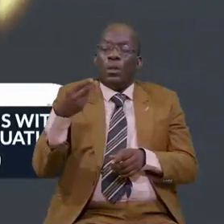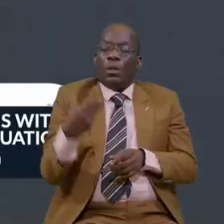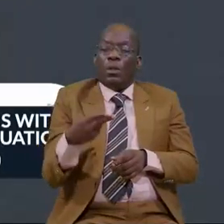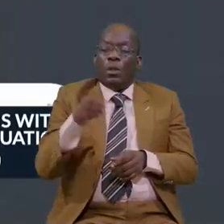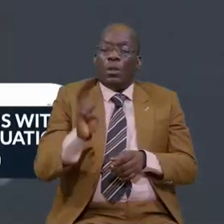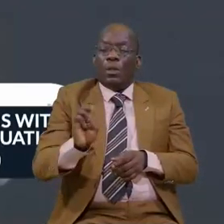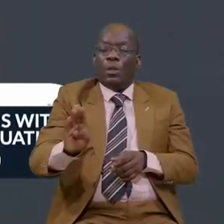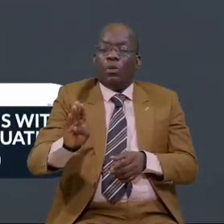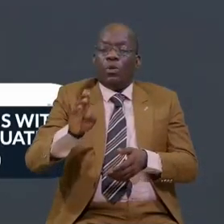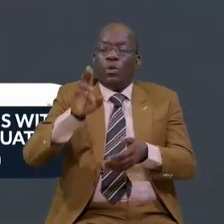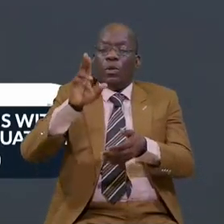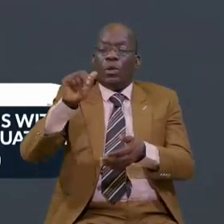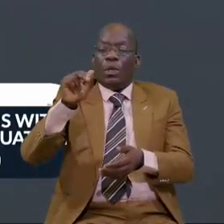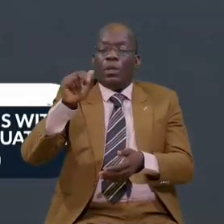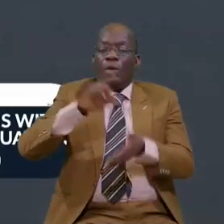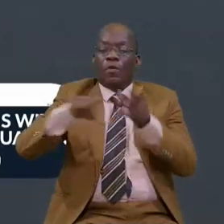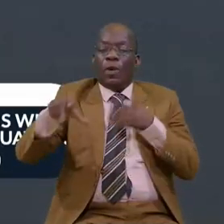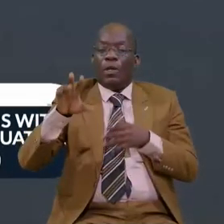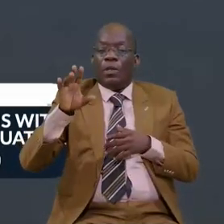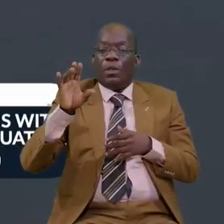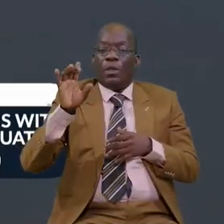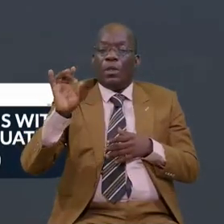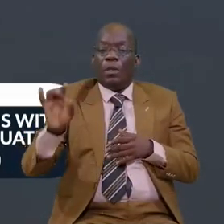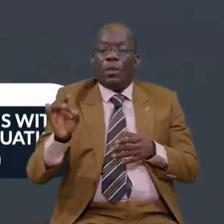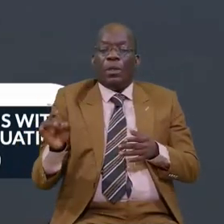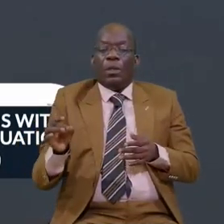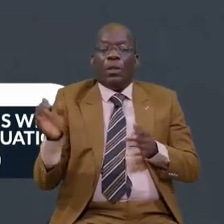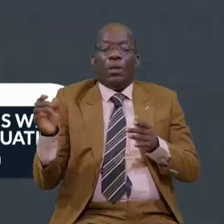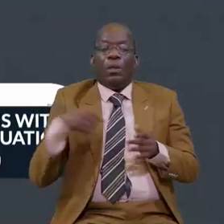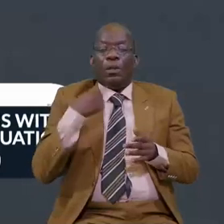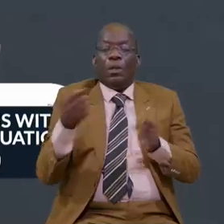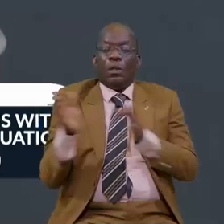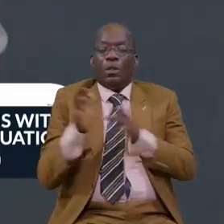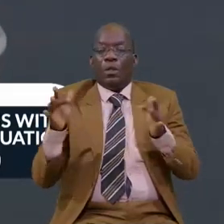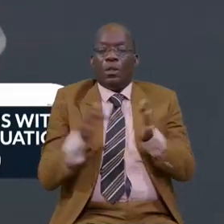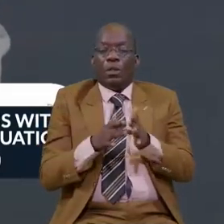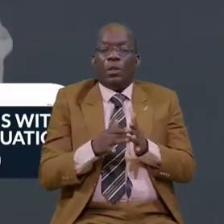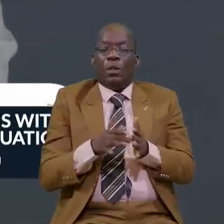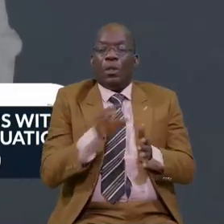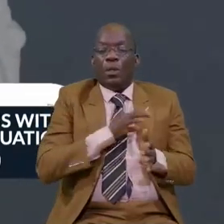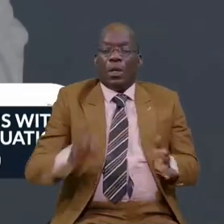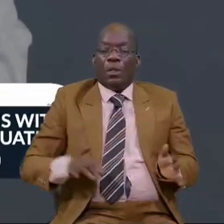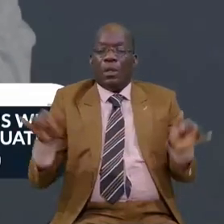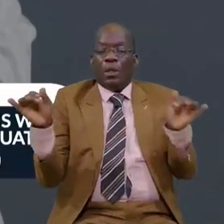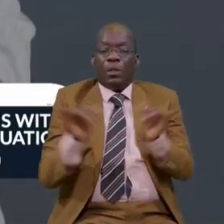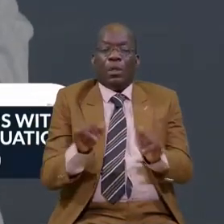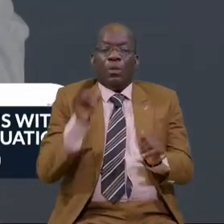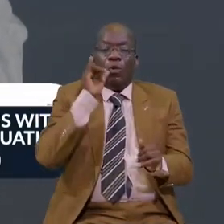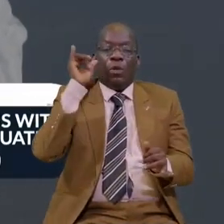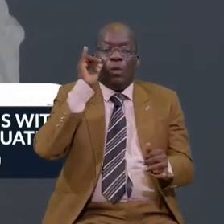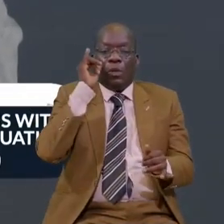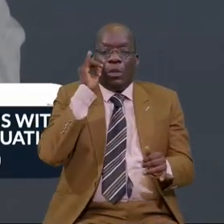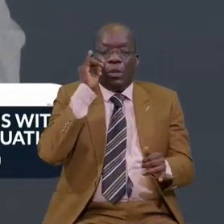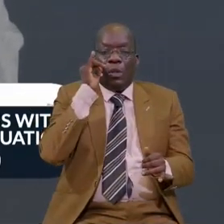Parce que Jésus-Christ, en hébreu, au chapitre 13... Verset 8, Hébreux 13,